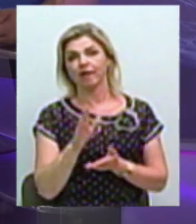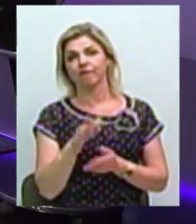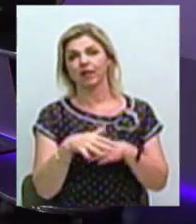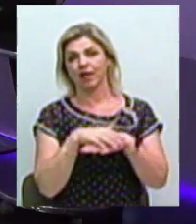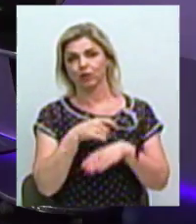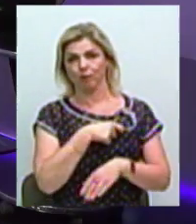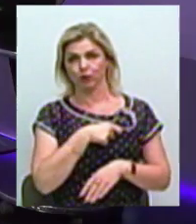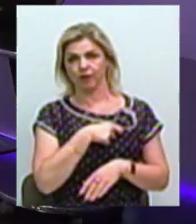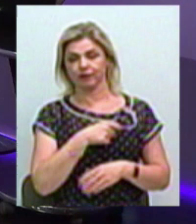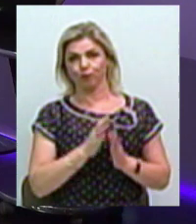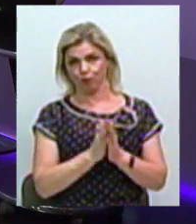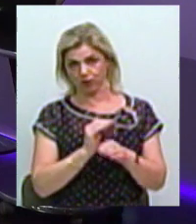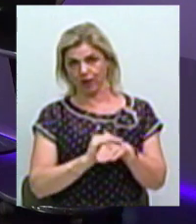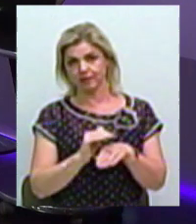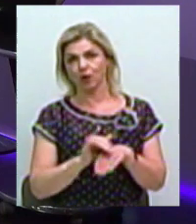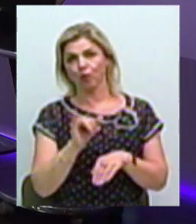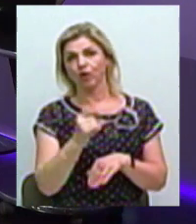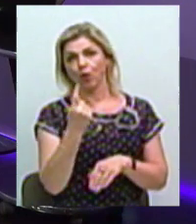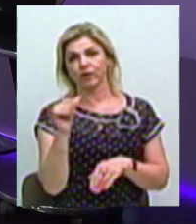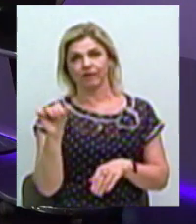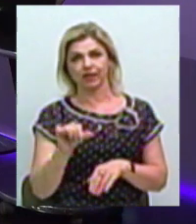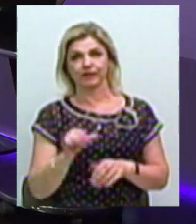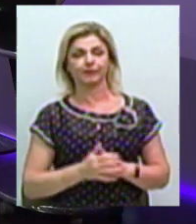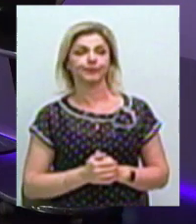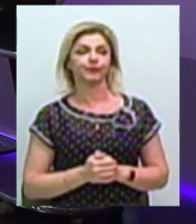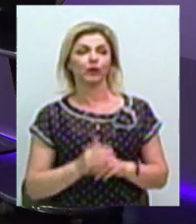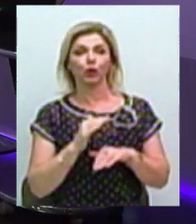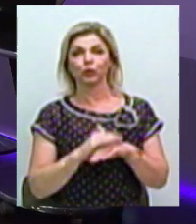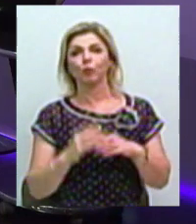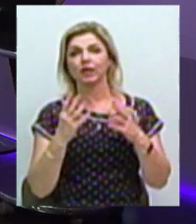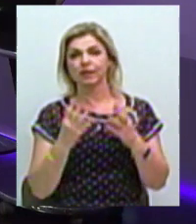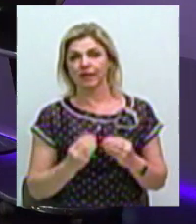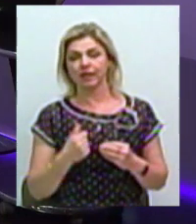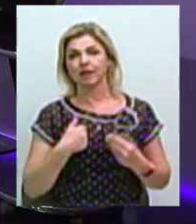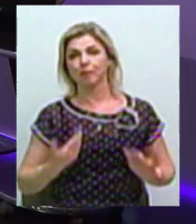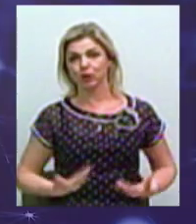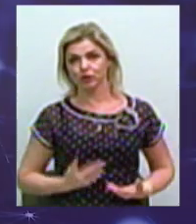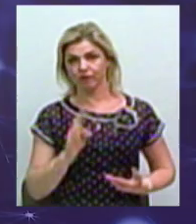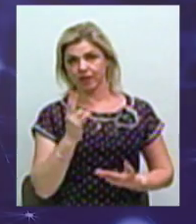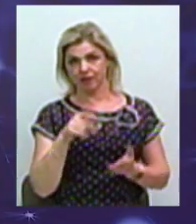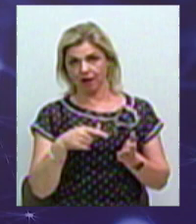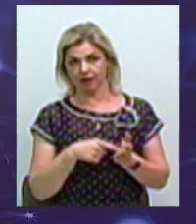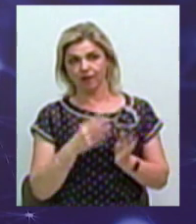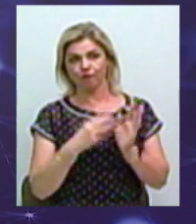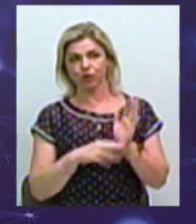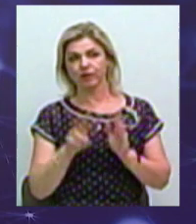в народні депутати. Будь ласка, у вас є рівно хвилина. Добрий день. Я проживаю в городі Ніколаєві з 82-го